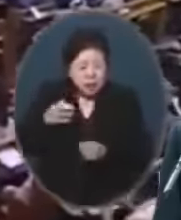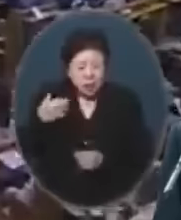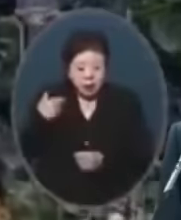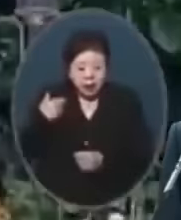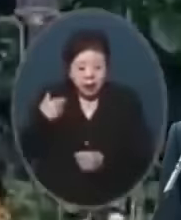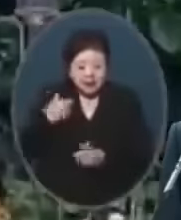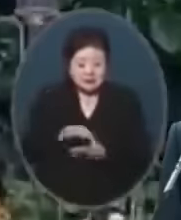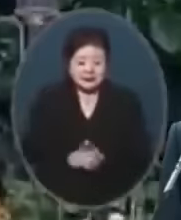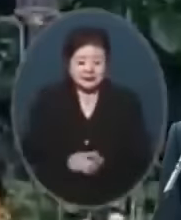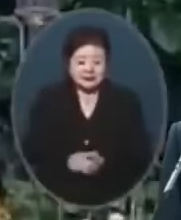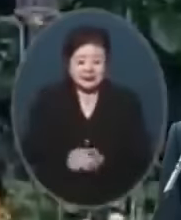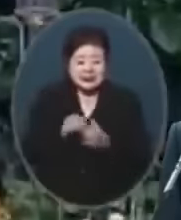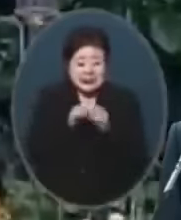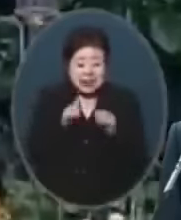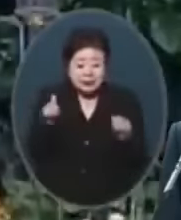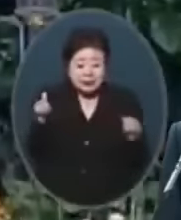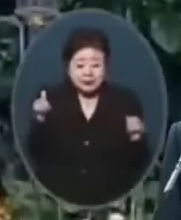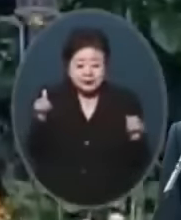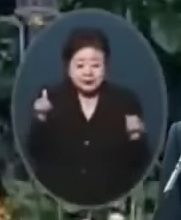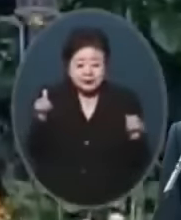없습니다. 사람이